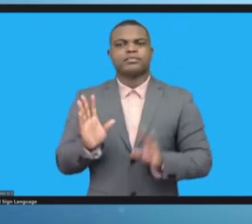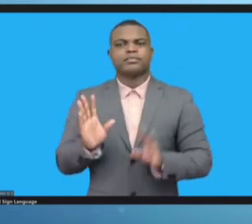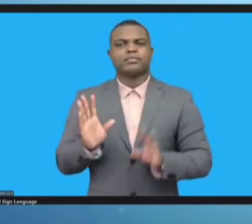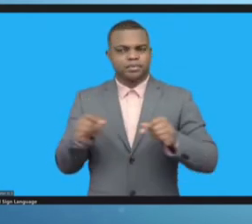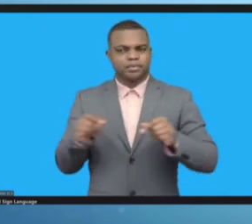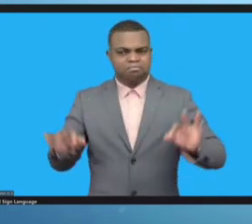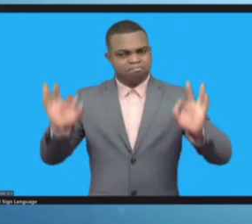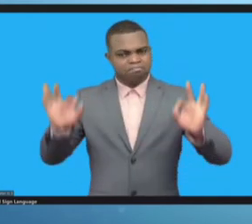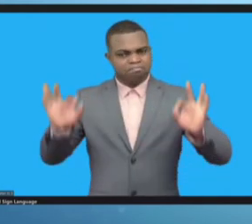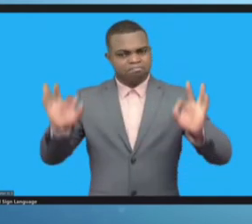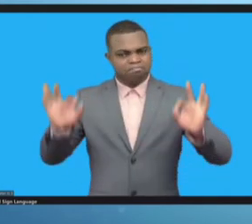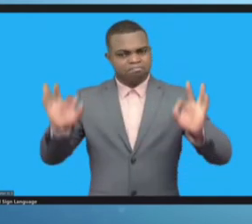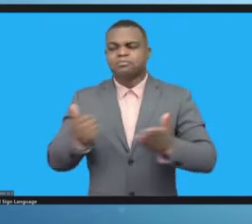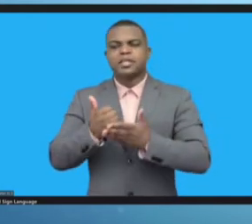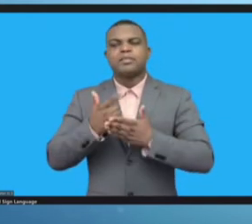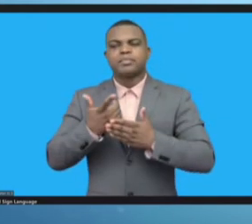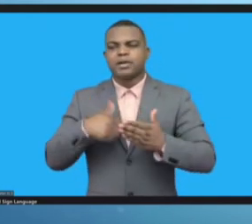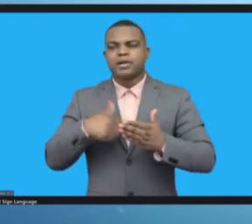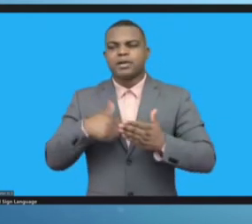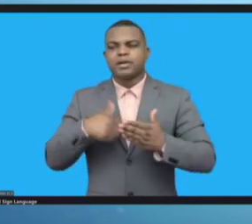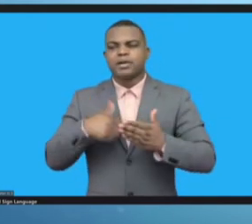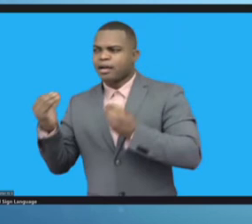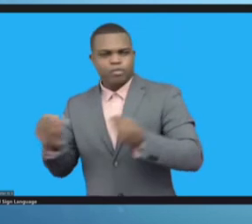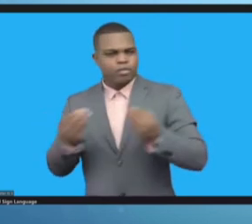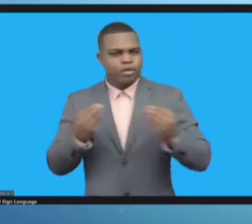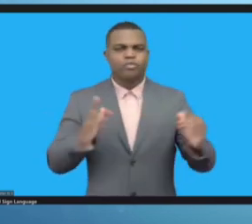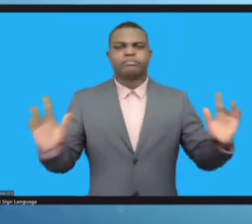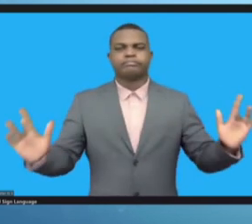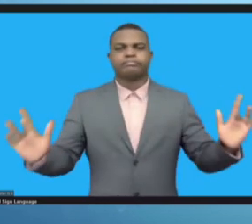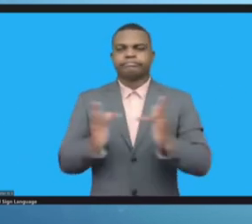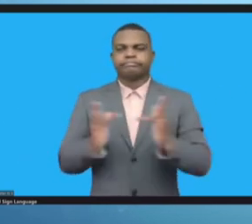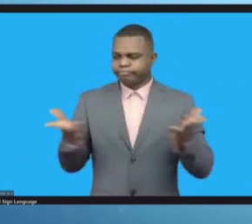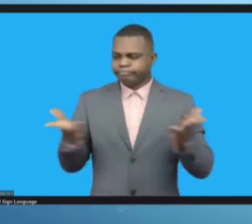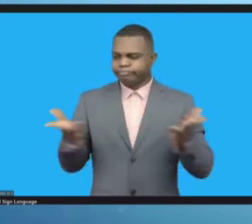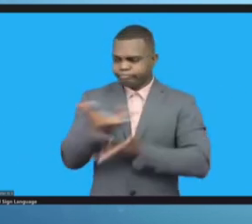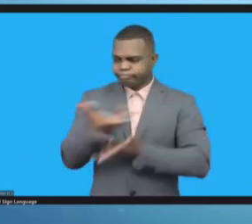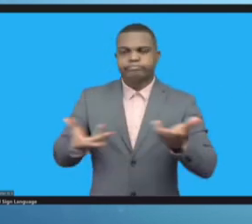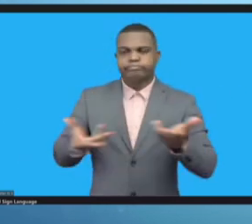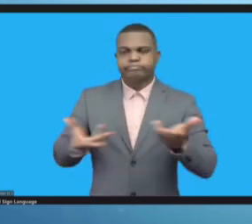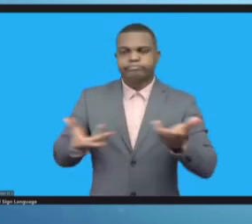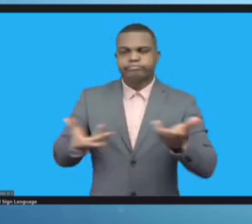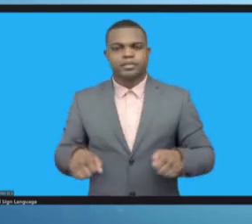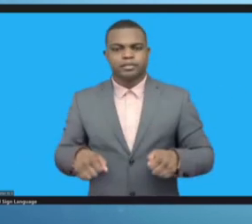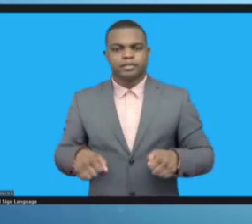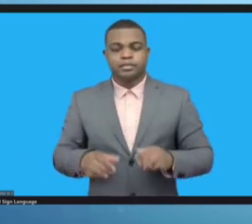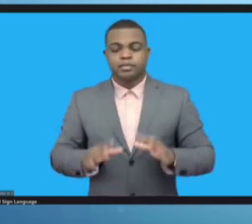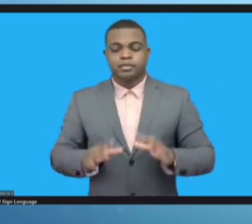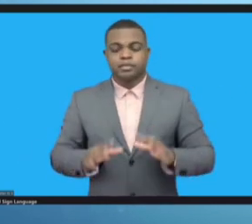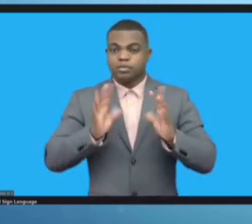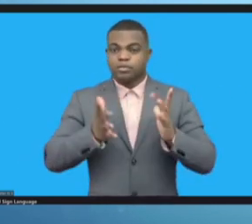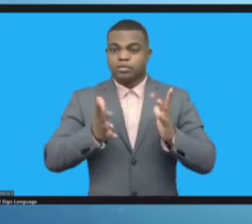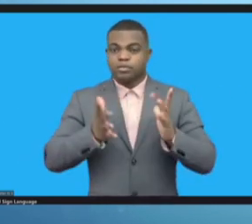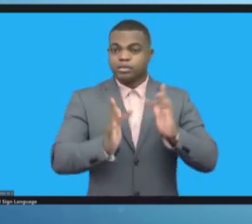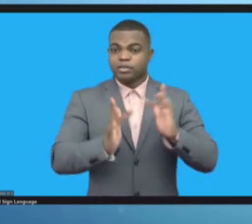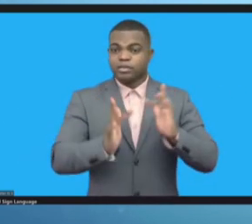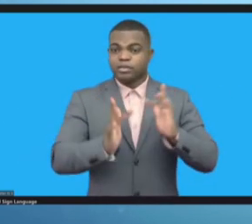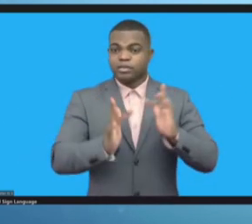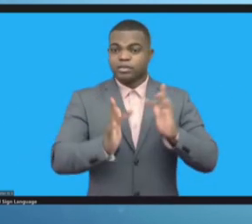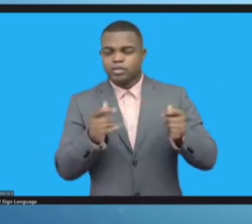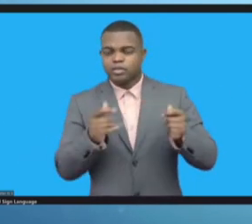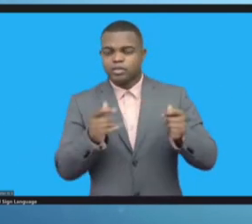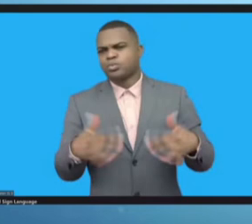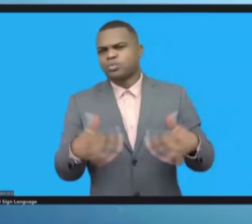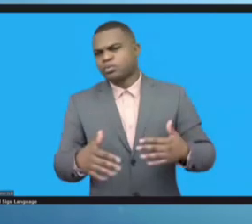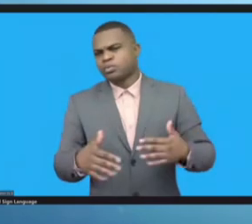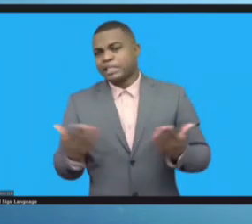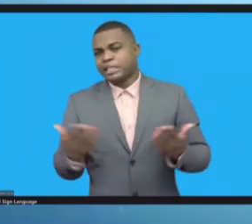La question est complexe, il n'y a aucune personne, aucune institution qui pourrait résoudre cette problématique très complexe